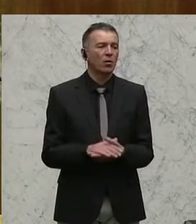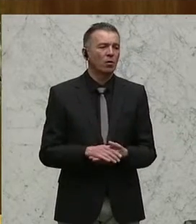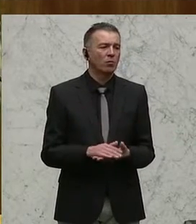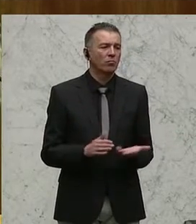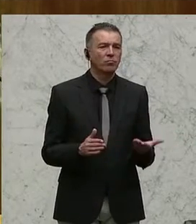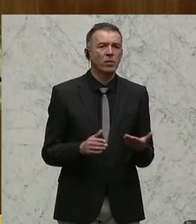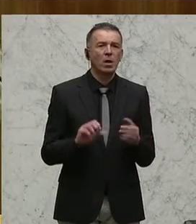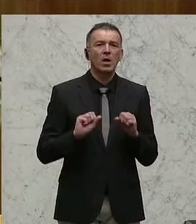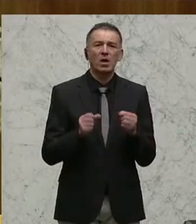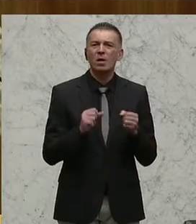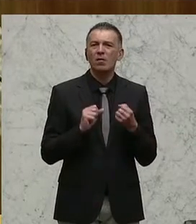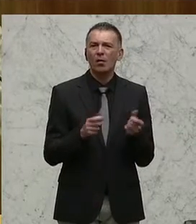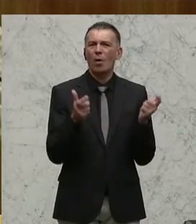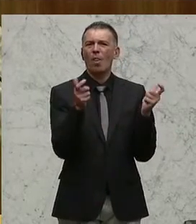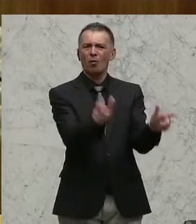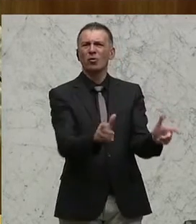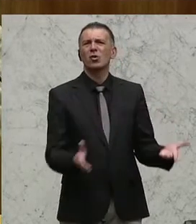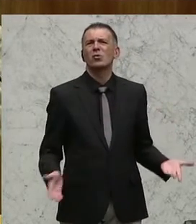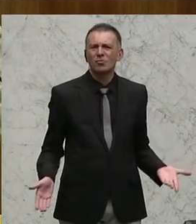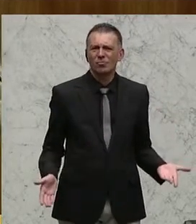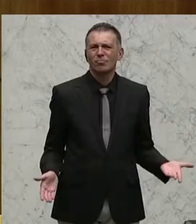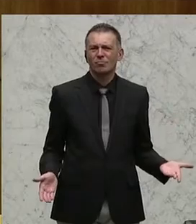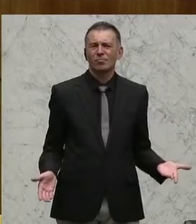schließt eigentlich die Initiatoren aus. Ich glaube, das ist